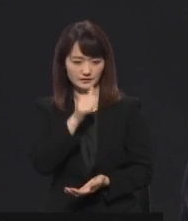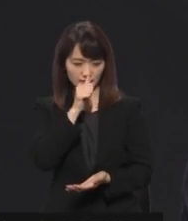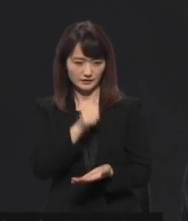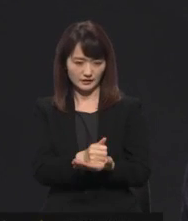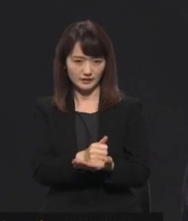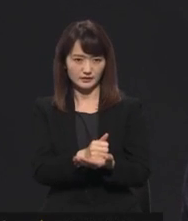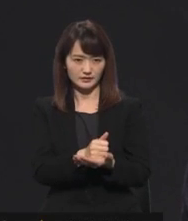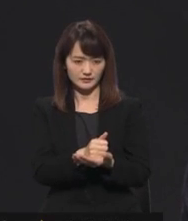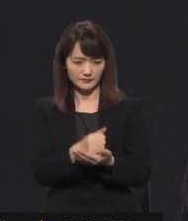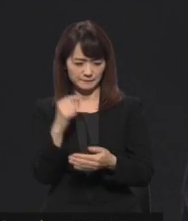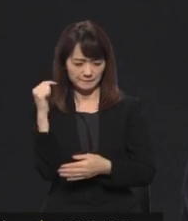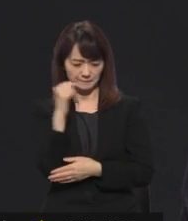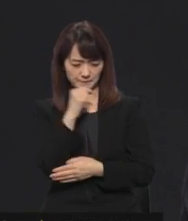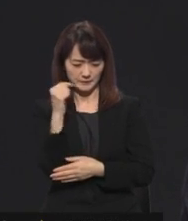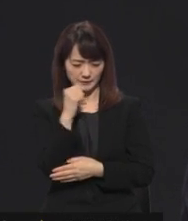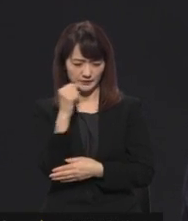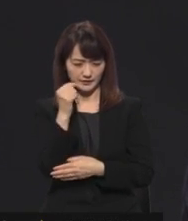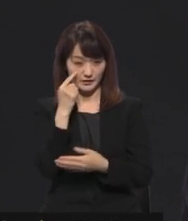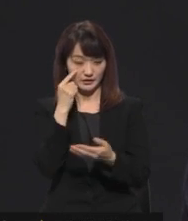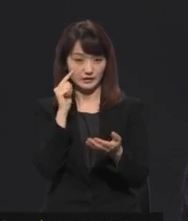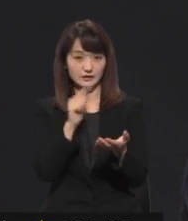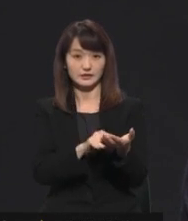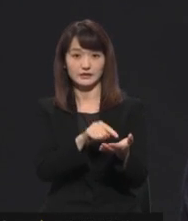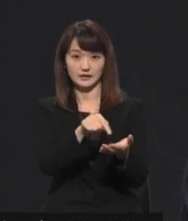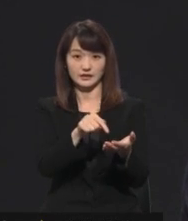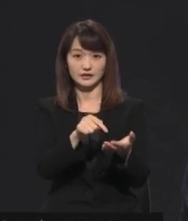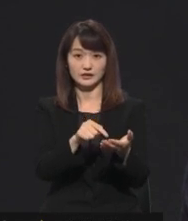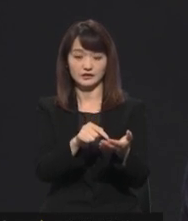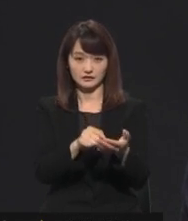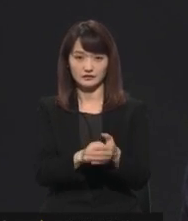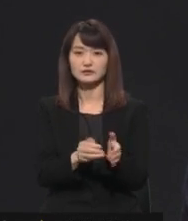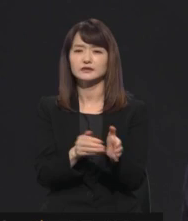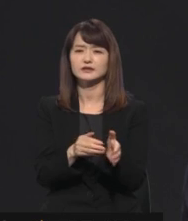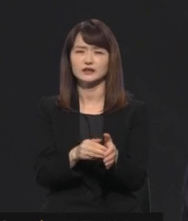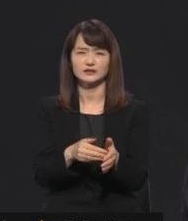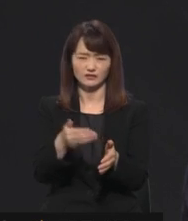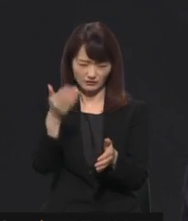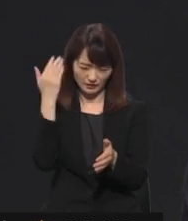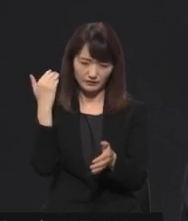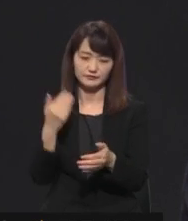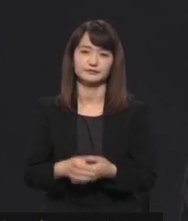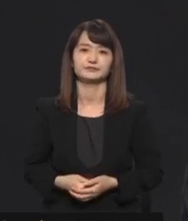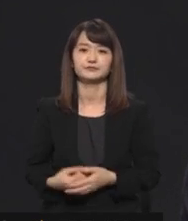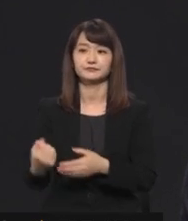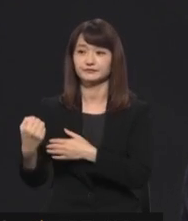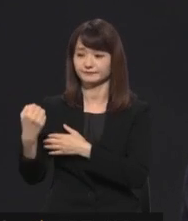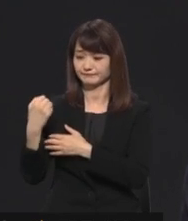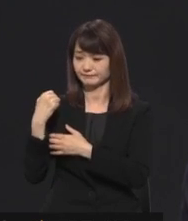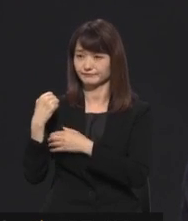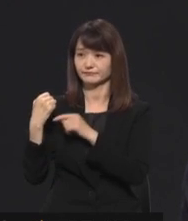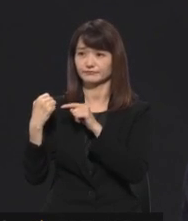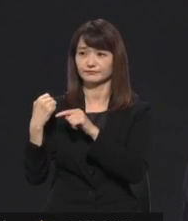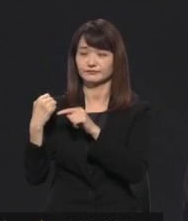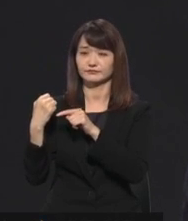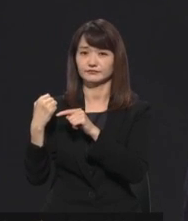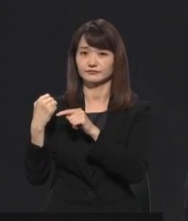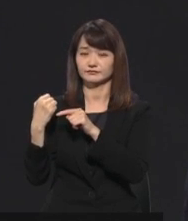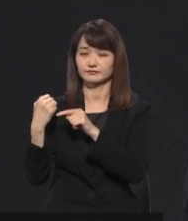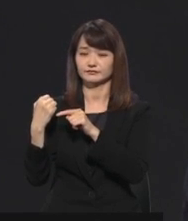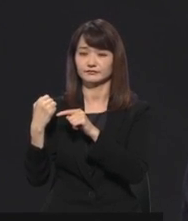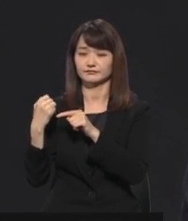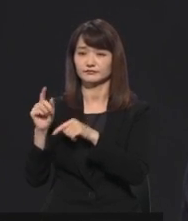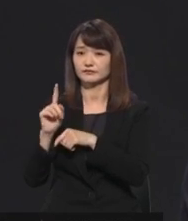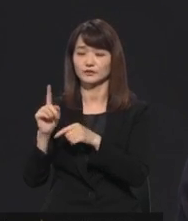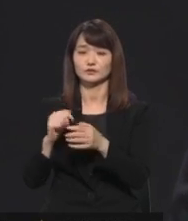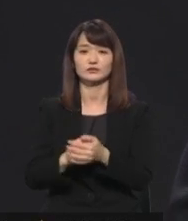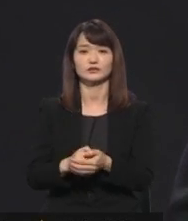있는 정도의 상황은 이미 지나간 지 올해가 되버렸다 라는 얘기를 하고 싶었던 것 같구요 권력이나 하고 기저 유한한 상태에 있지 않습니까